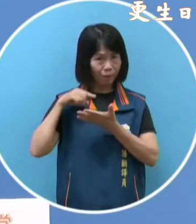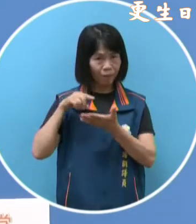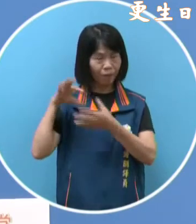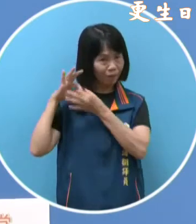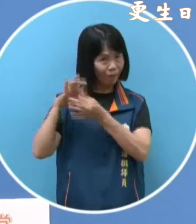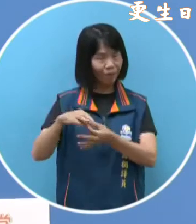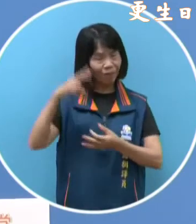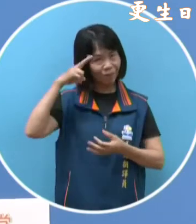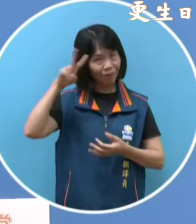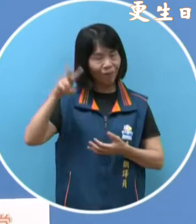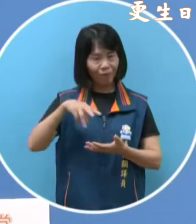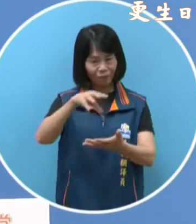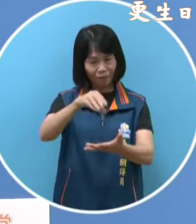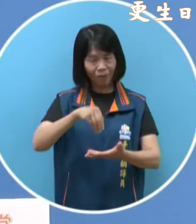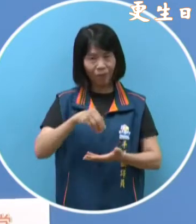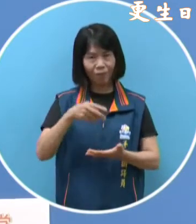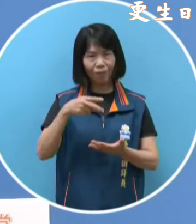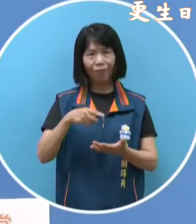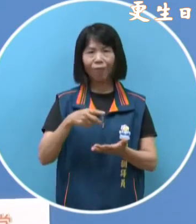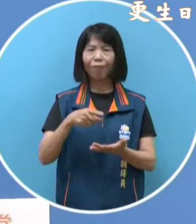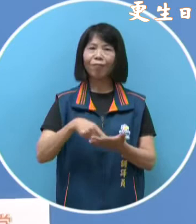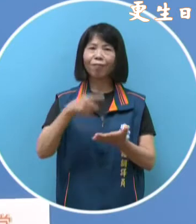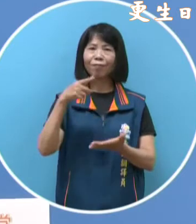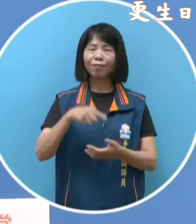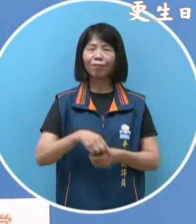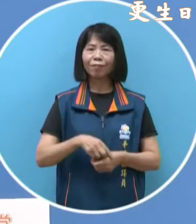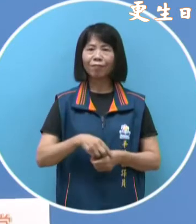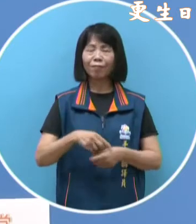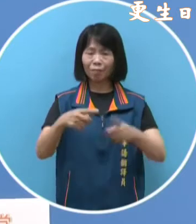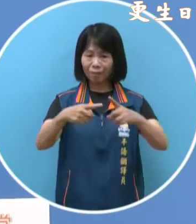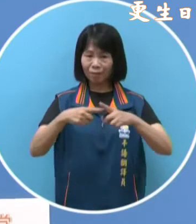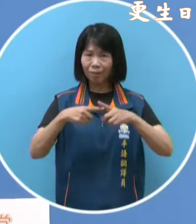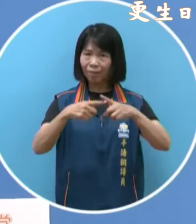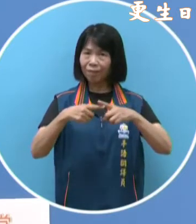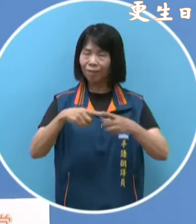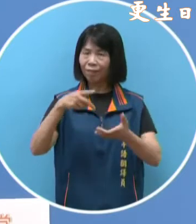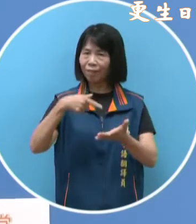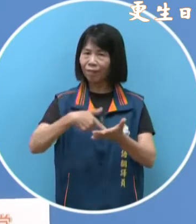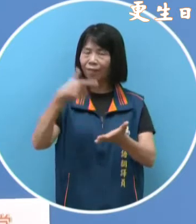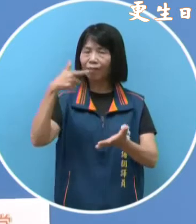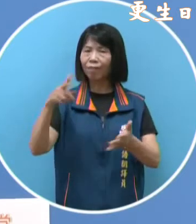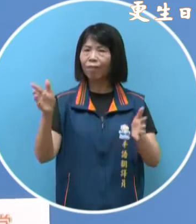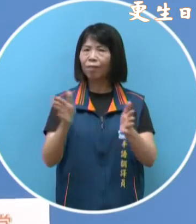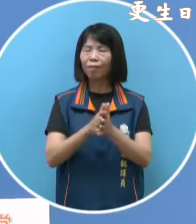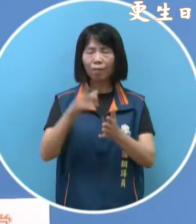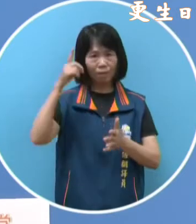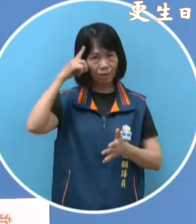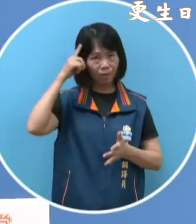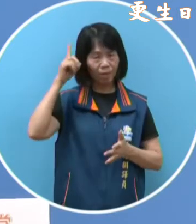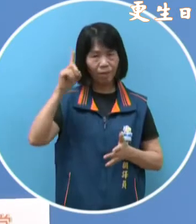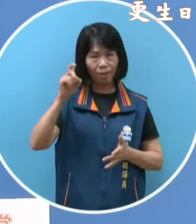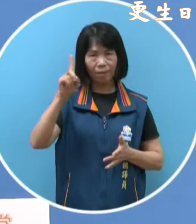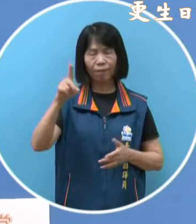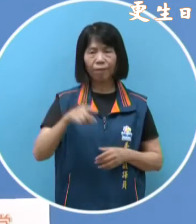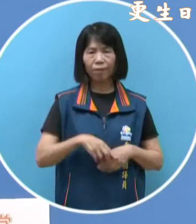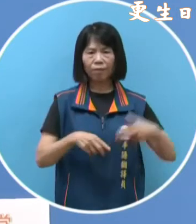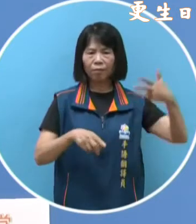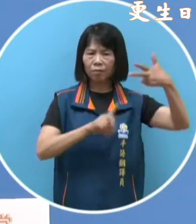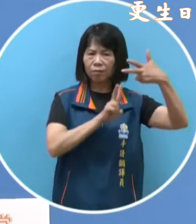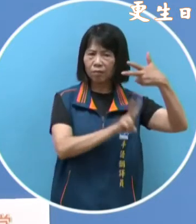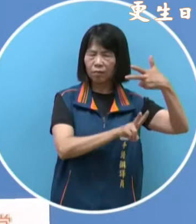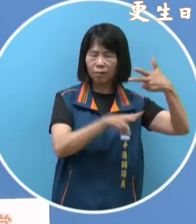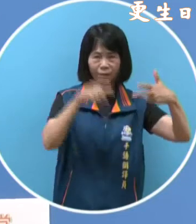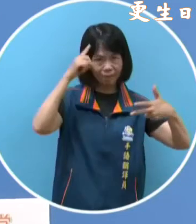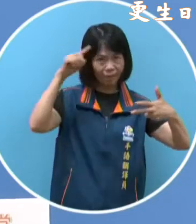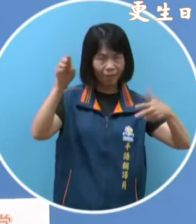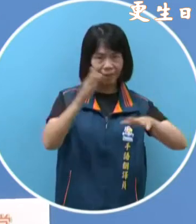限，至多呢就是来要来六次哈，来领11日份啊，因为从7月2号明天